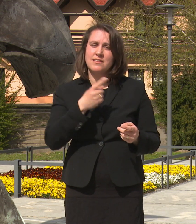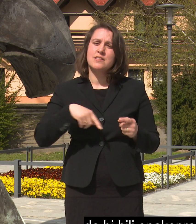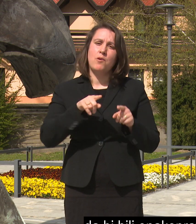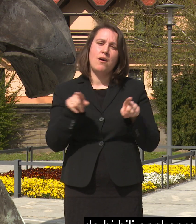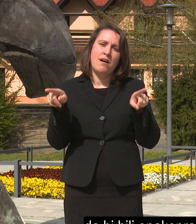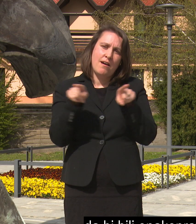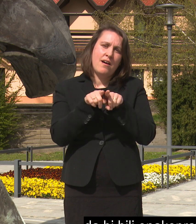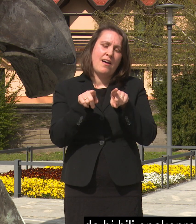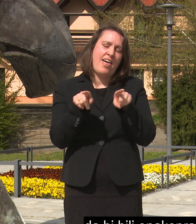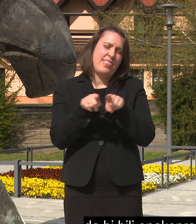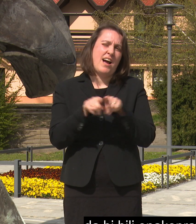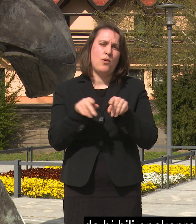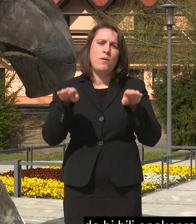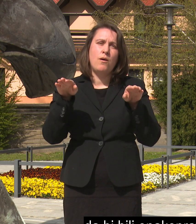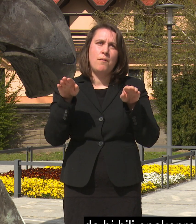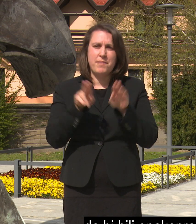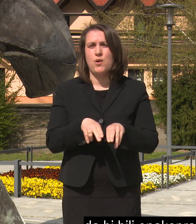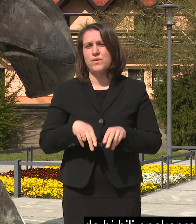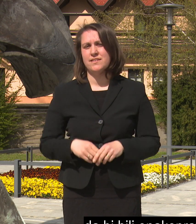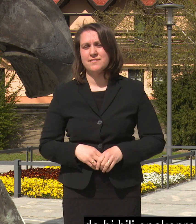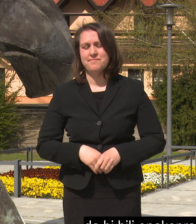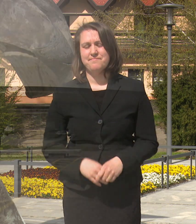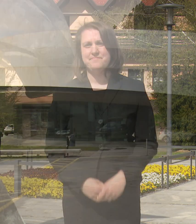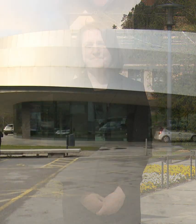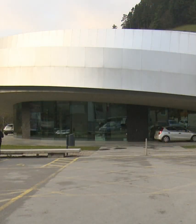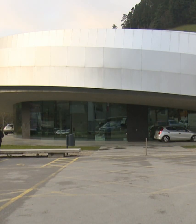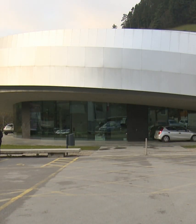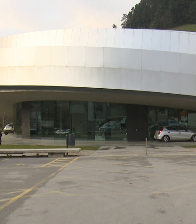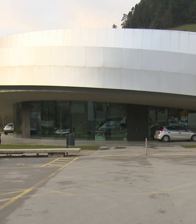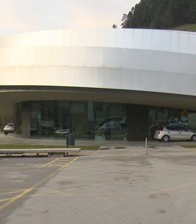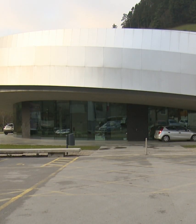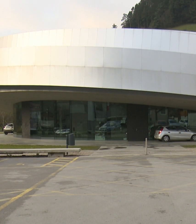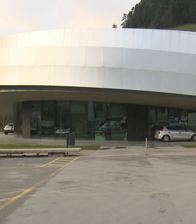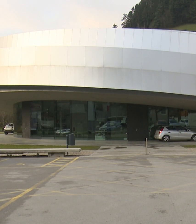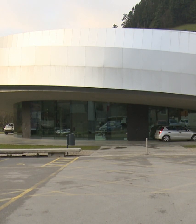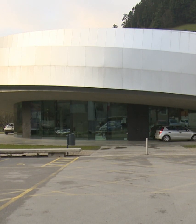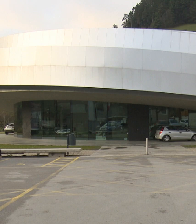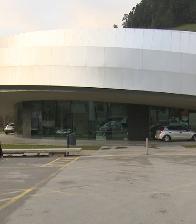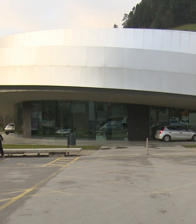slišečih, da bi bili enakopravni.